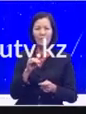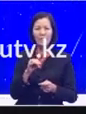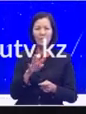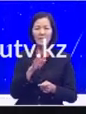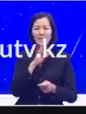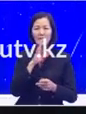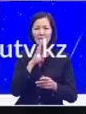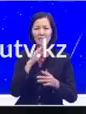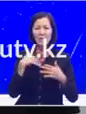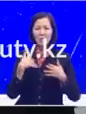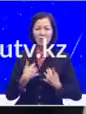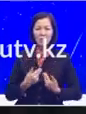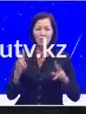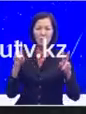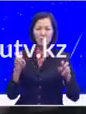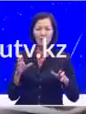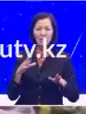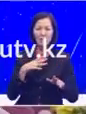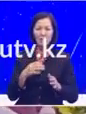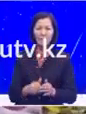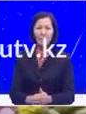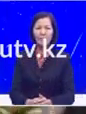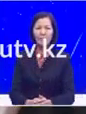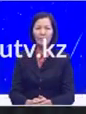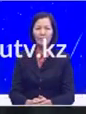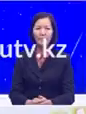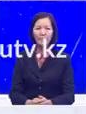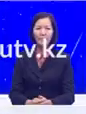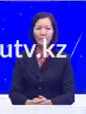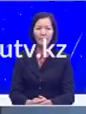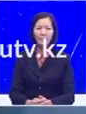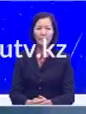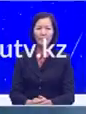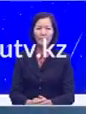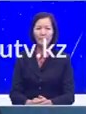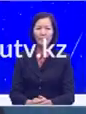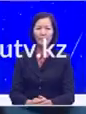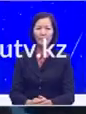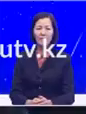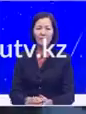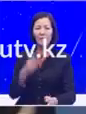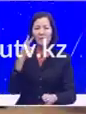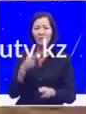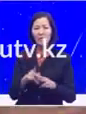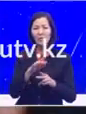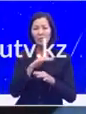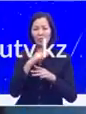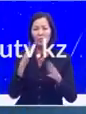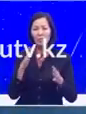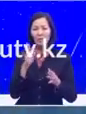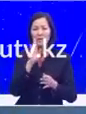жолдаған хабардың бұл шығарылымы меруерттің мұңы деп аталады. 2016 жылы жолдасы із-түзсіз жоғалған көпбалалы